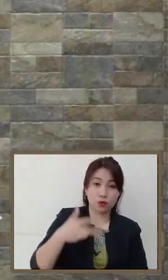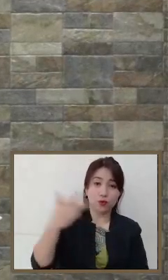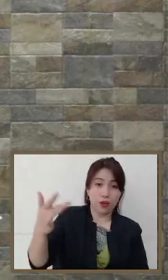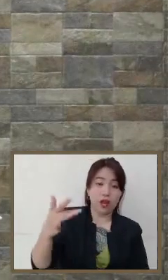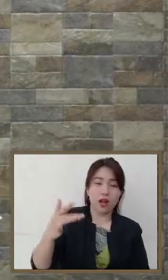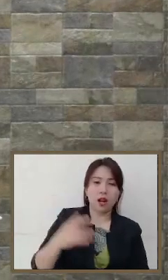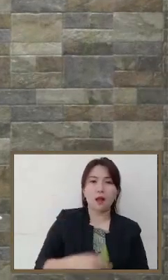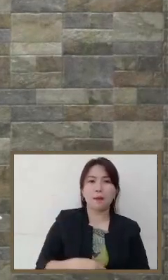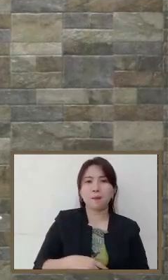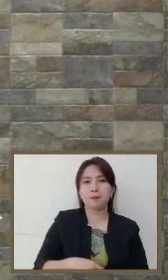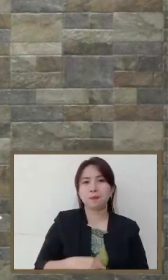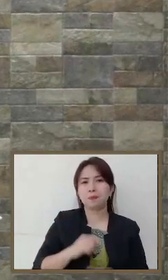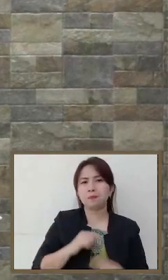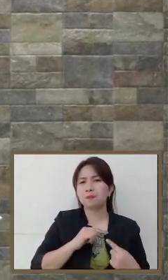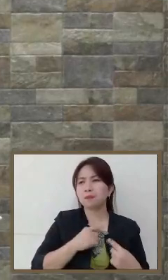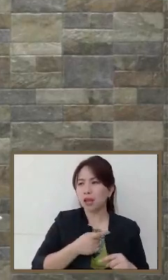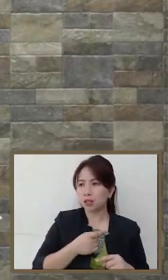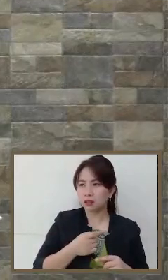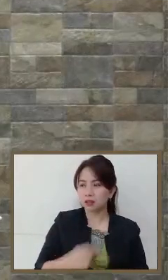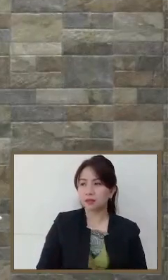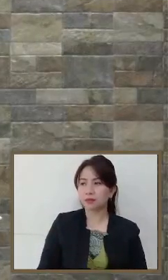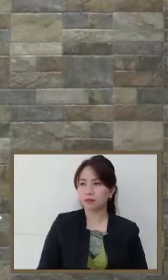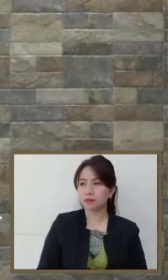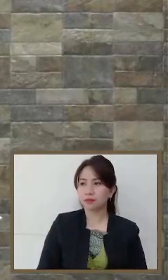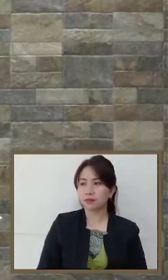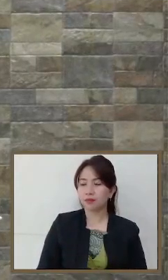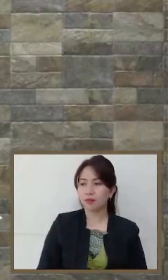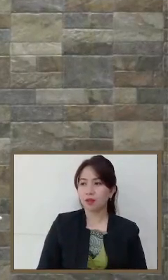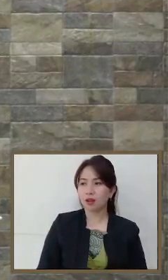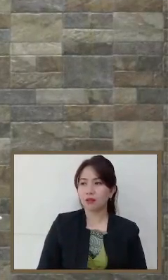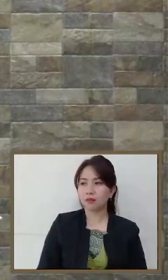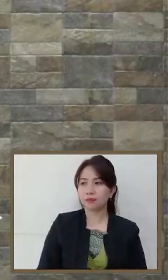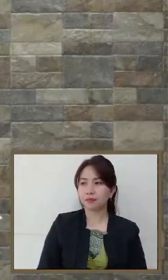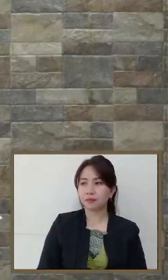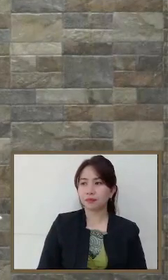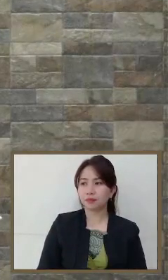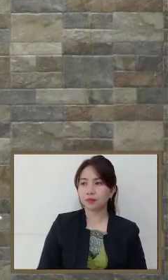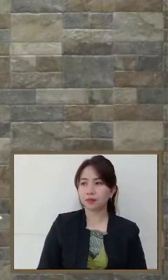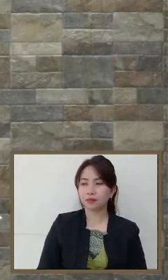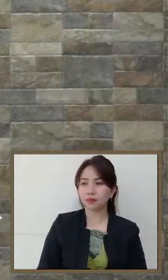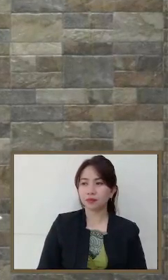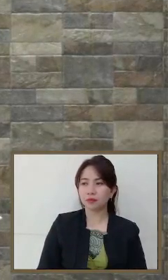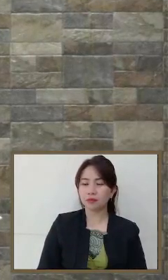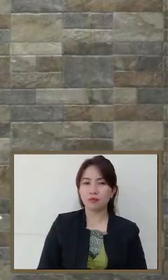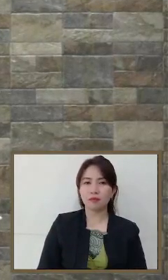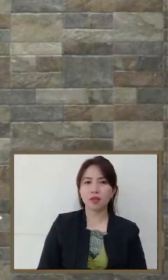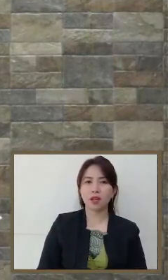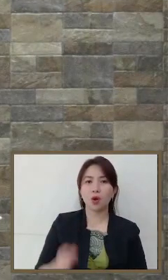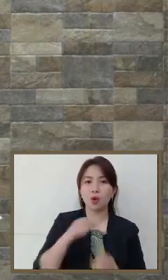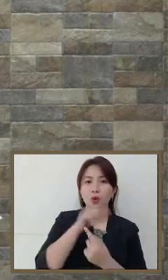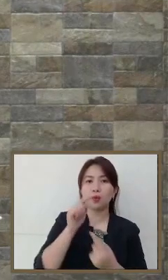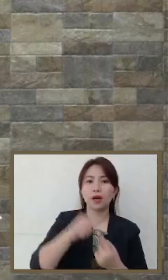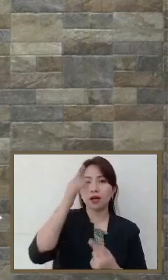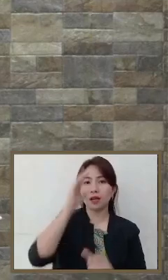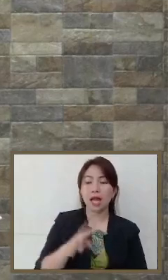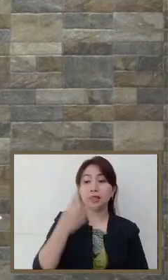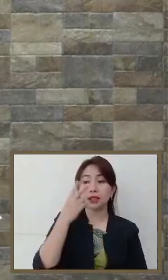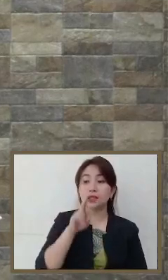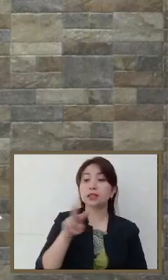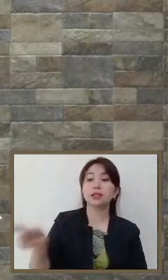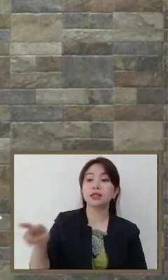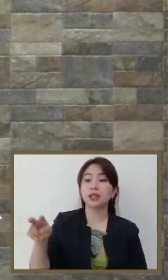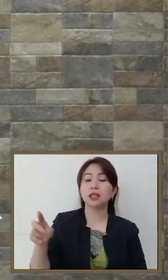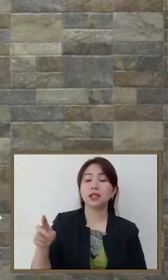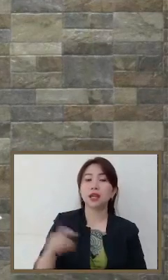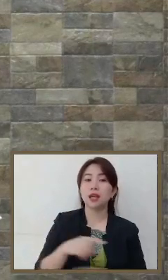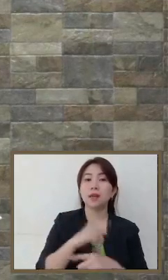yung nilikha niya ang tao nakita niya na gumagawa ng kasalanan Anong sabi ng Bibliya nagrep ng Diyos hindi repent na ano ha nagrep po